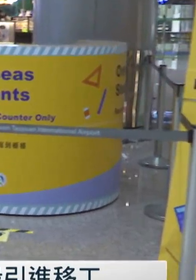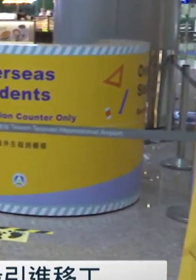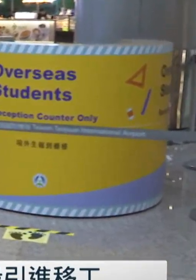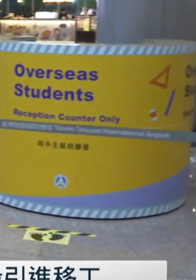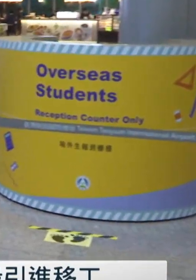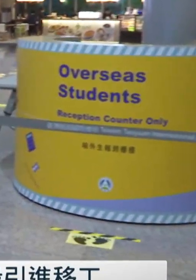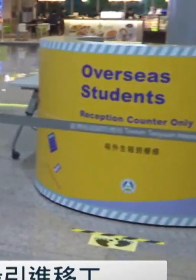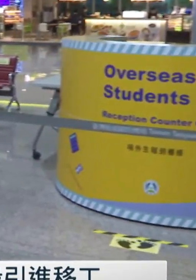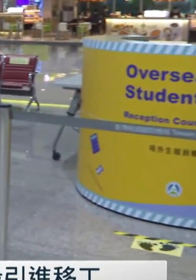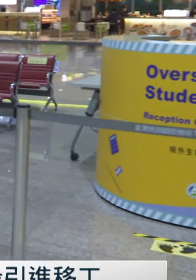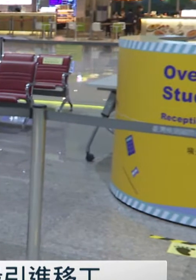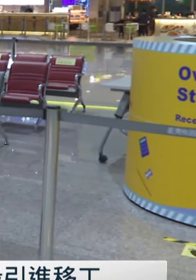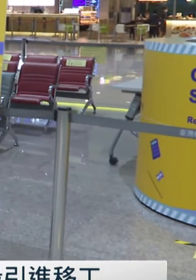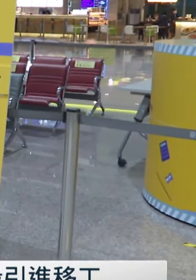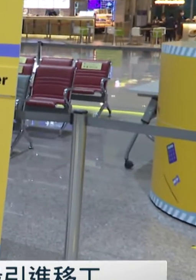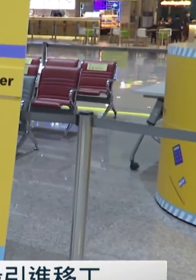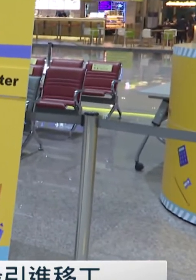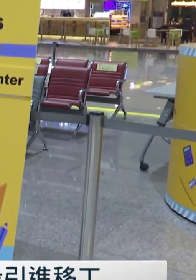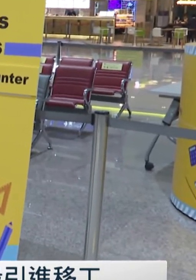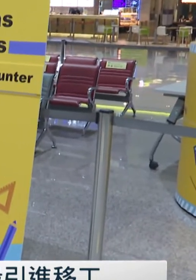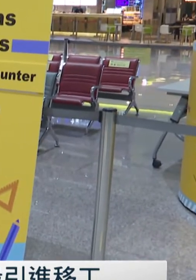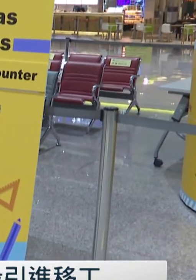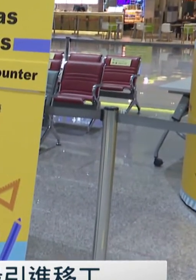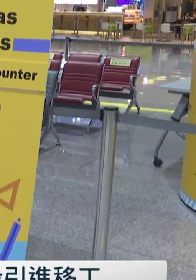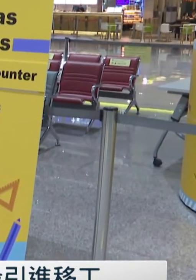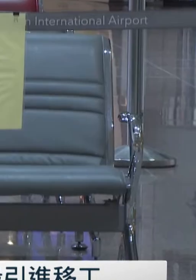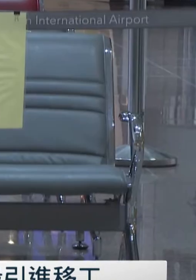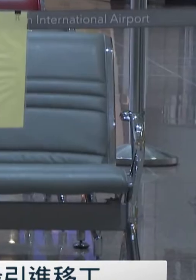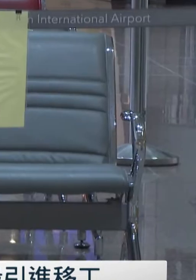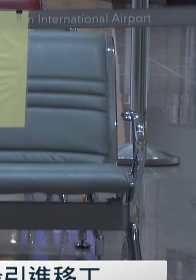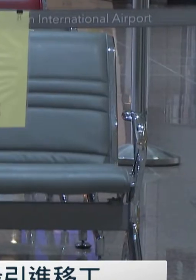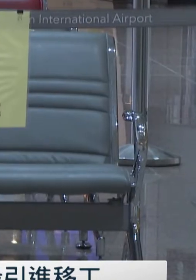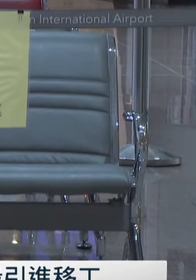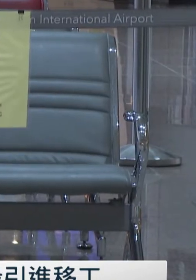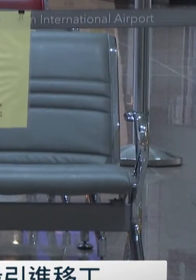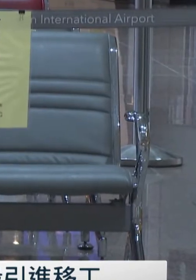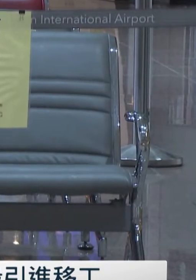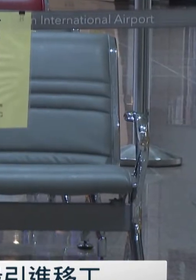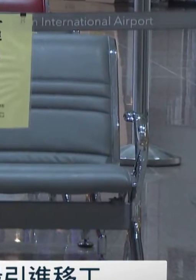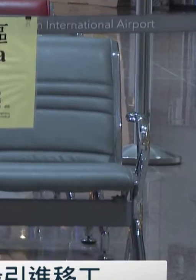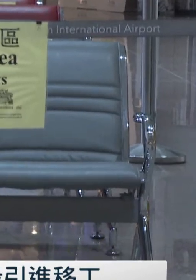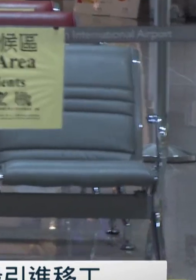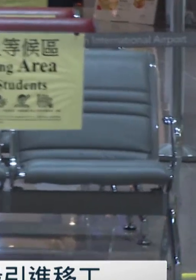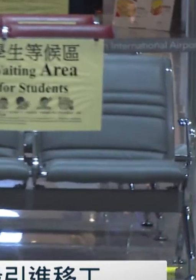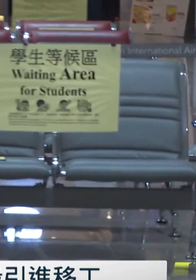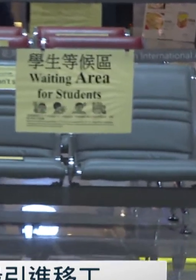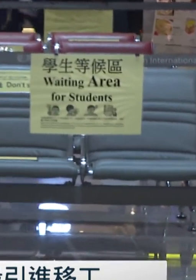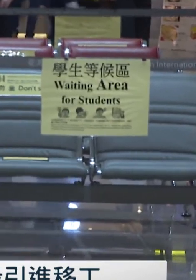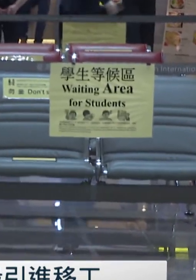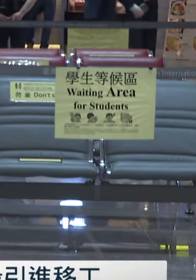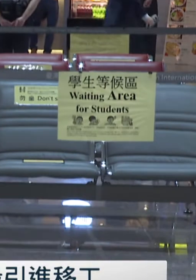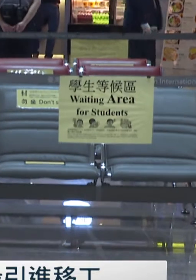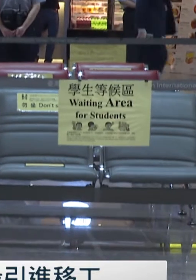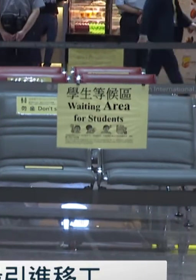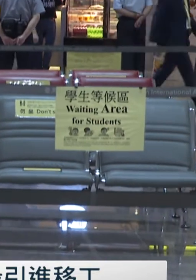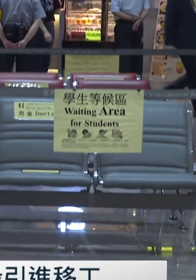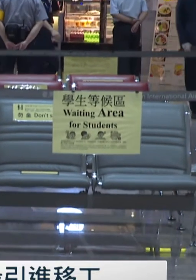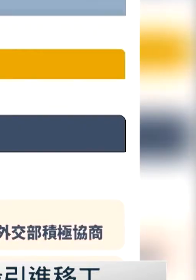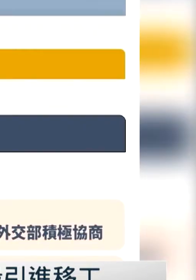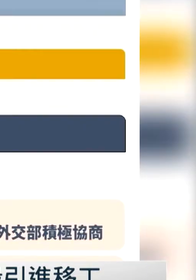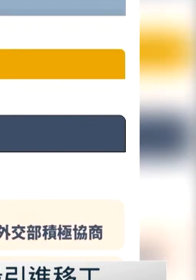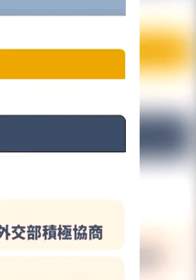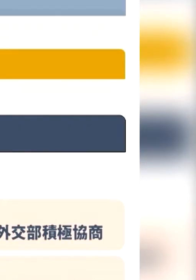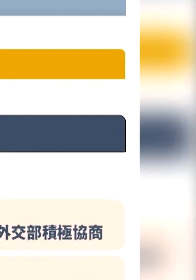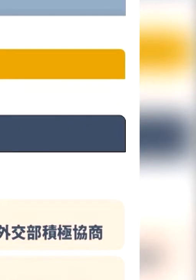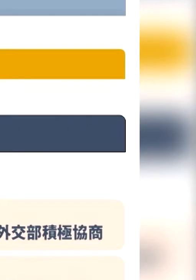来的农历春节，以国人返台为优先，规划采取两阶段专案引进移工。第一阶段，从